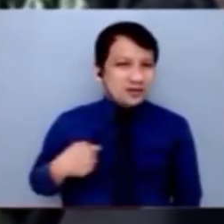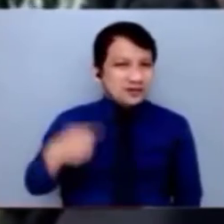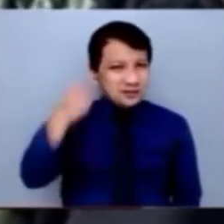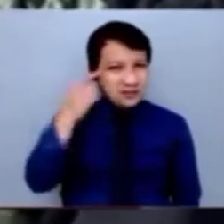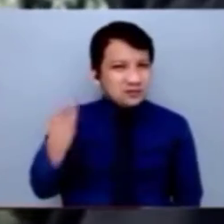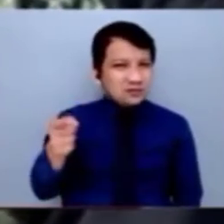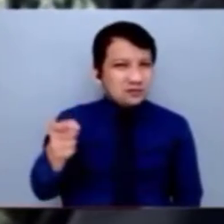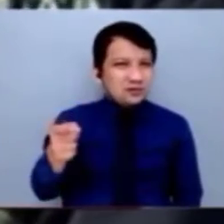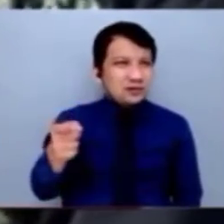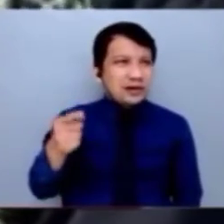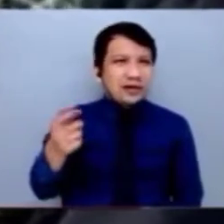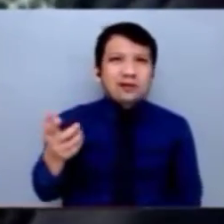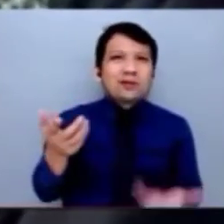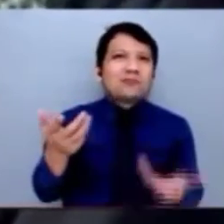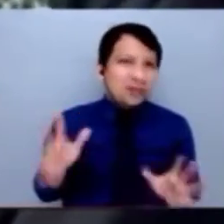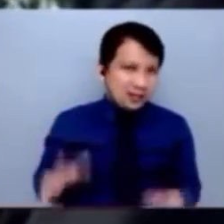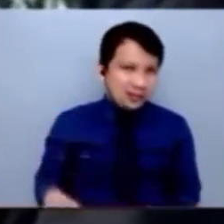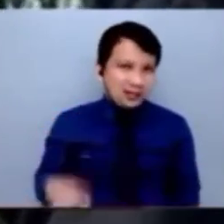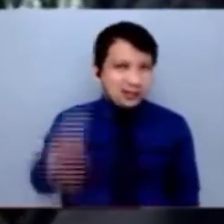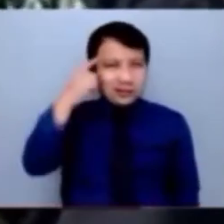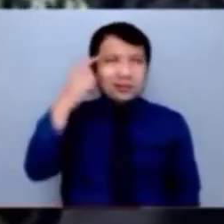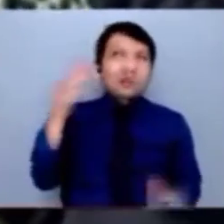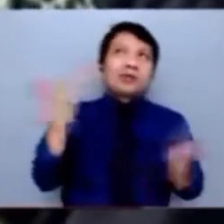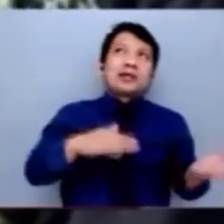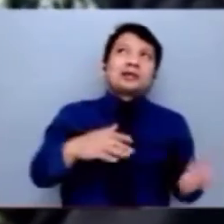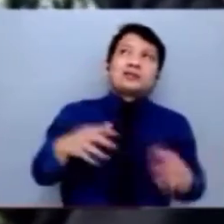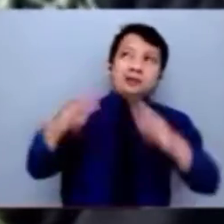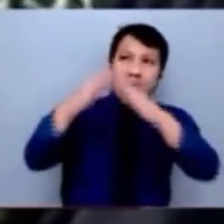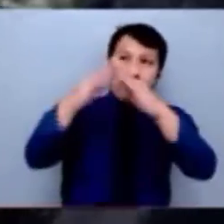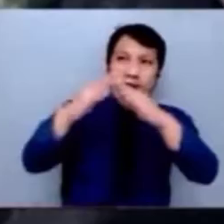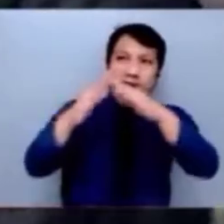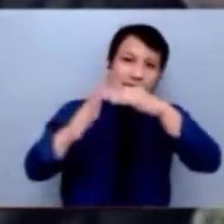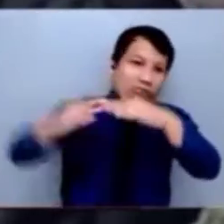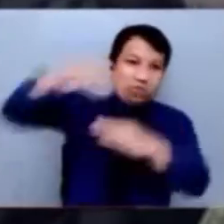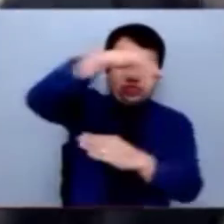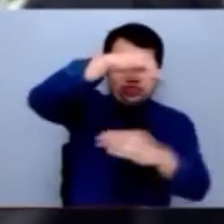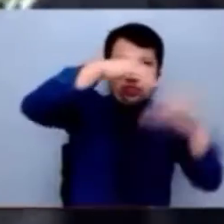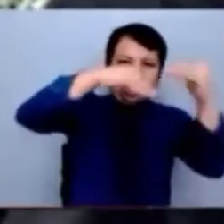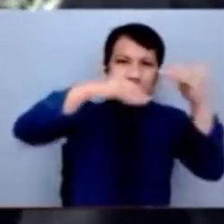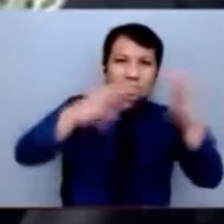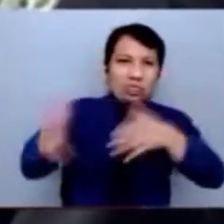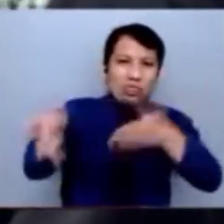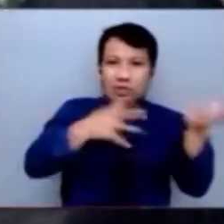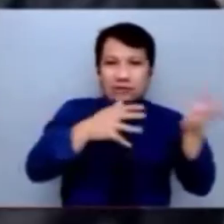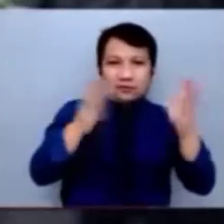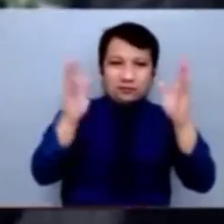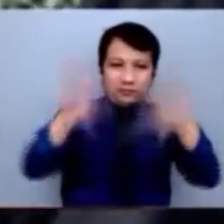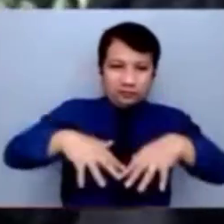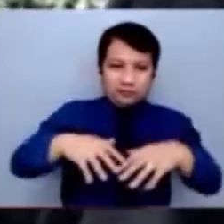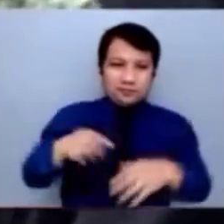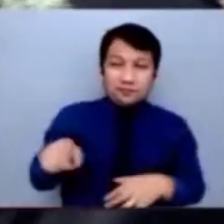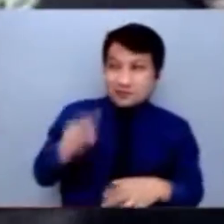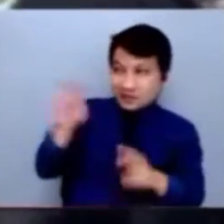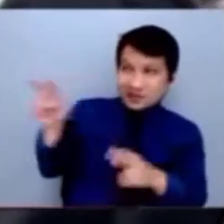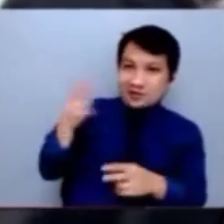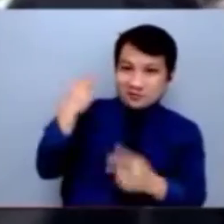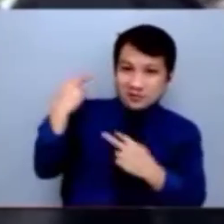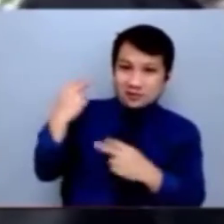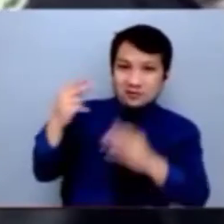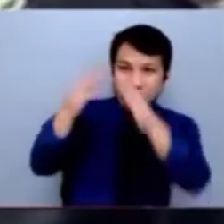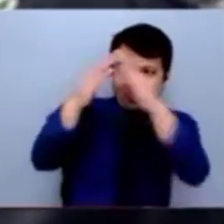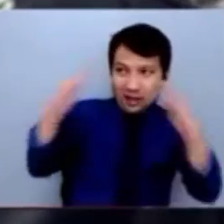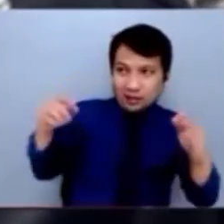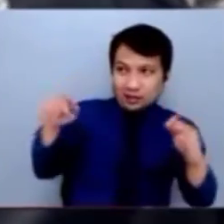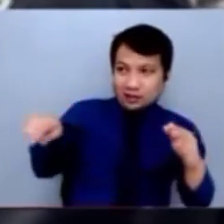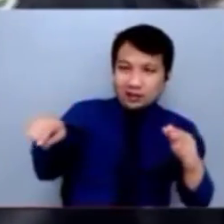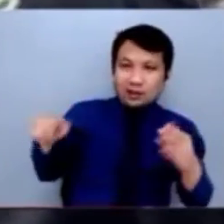katapusan namin kasi nga, nagsilipara na yung mga bubong, yung mga bahay. Kita niyo naman siguro yan, sir. Yung bahay